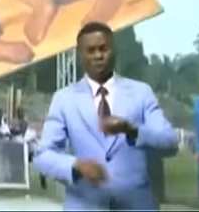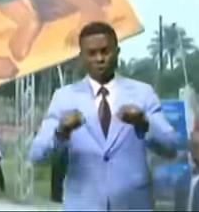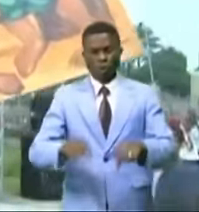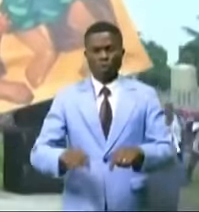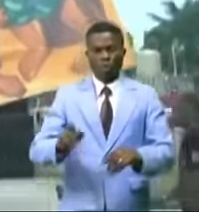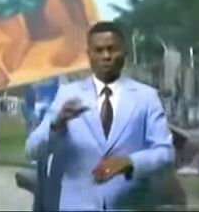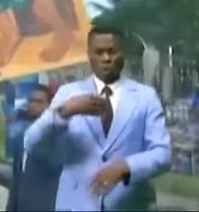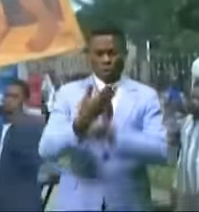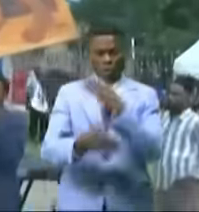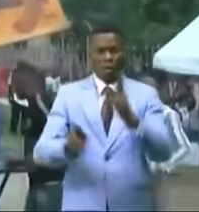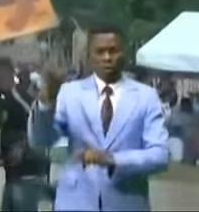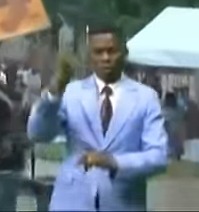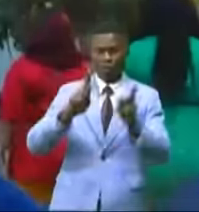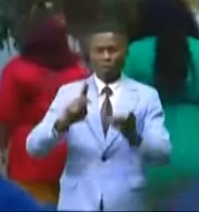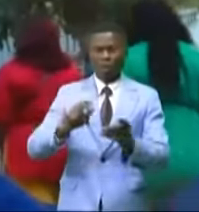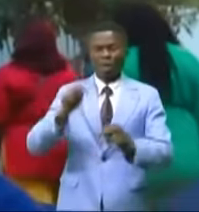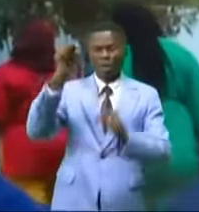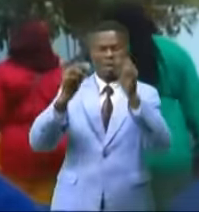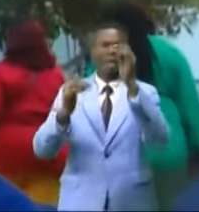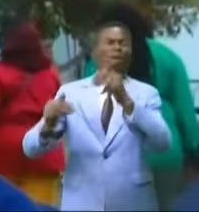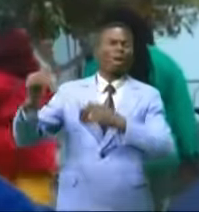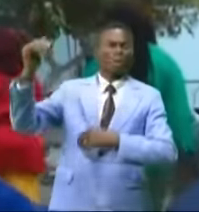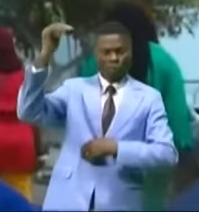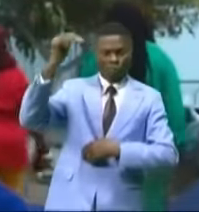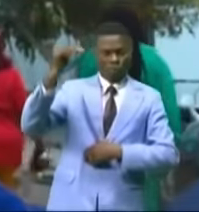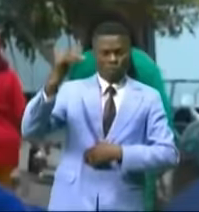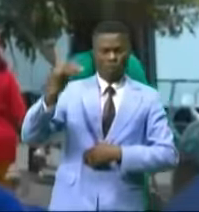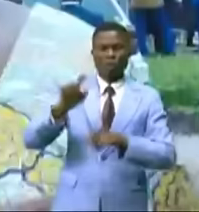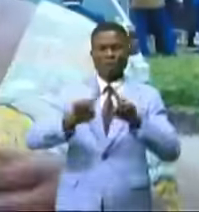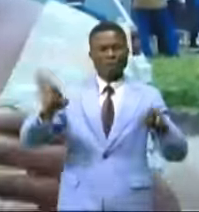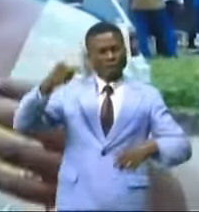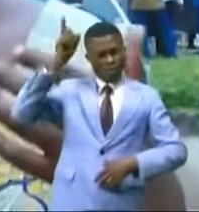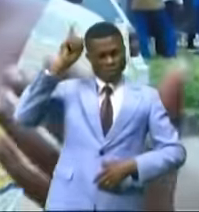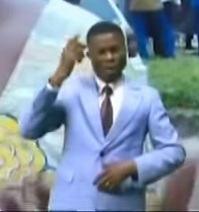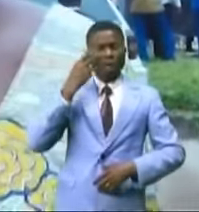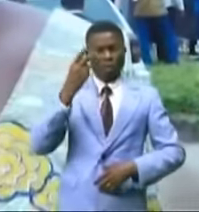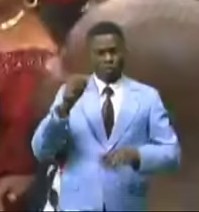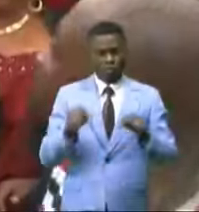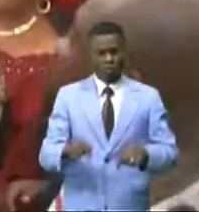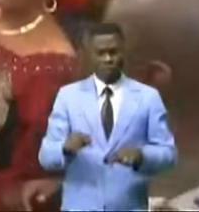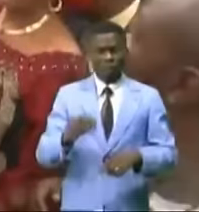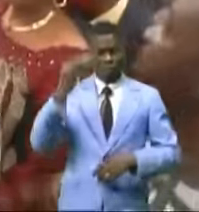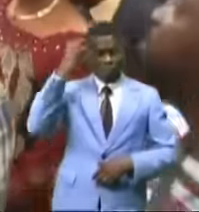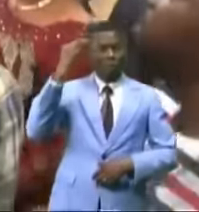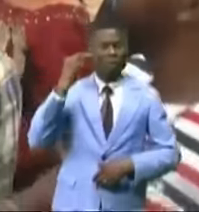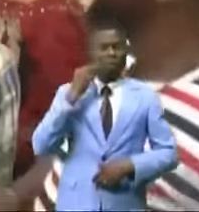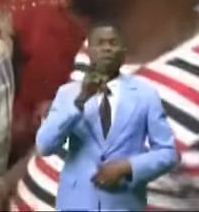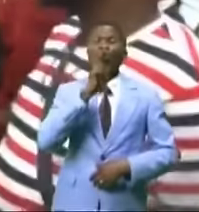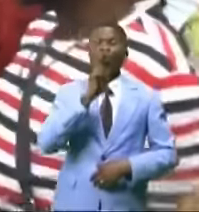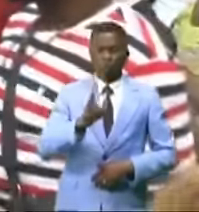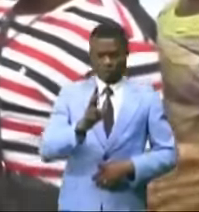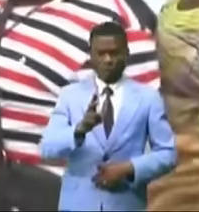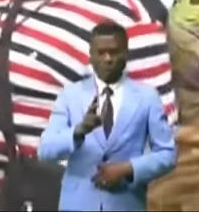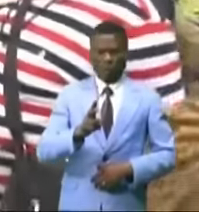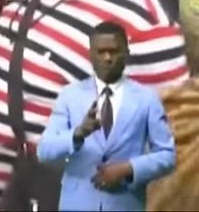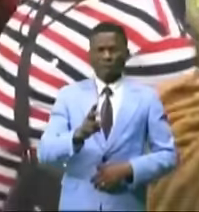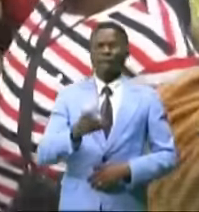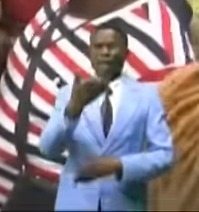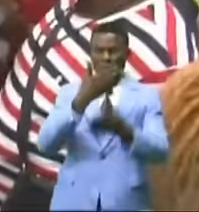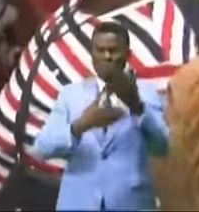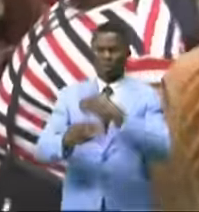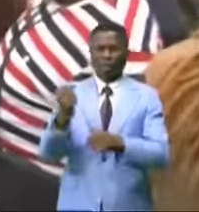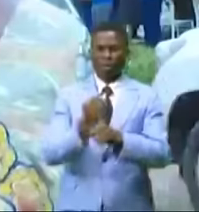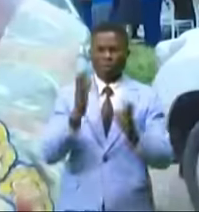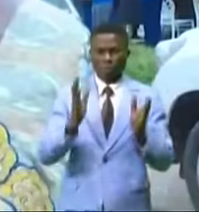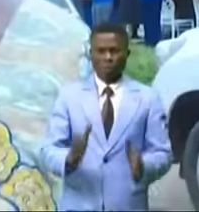aujourd'hui, c'est vraiment une autre fonction publique que nous sommes en train de vivre. C'est un ministre vraiment qui s'est mis à la place des fonctionnaires.